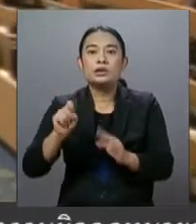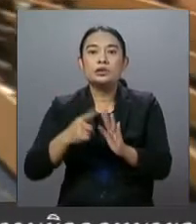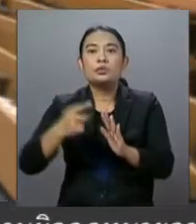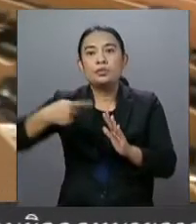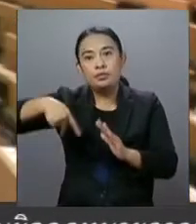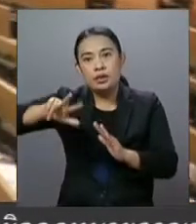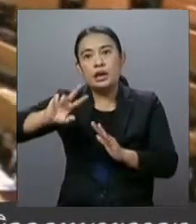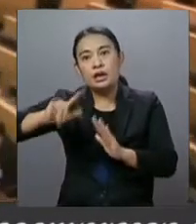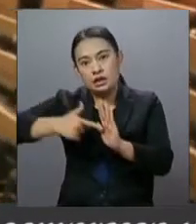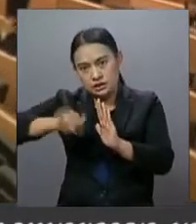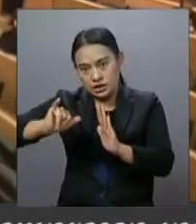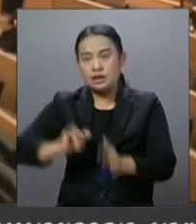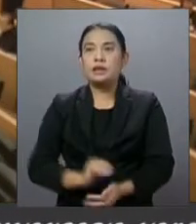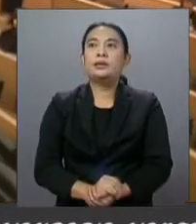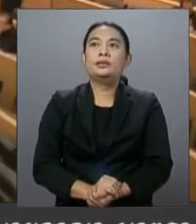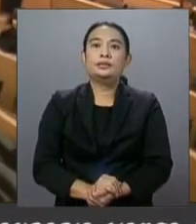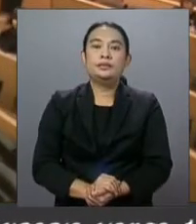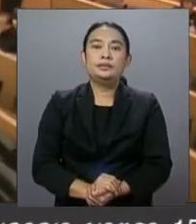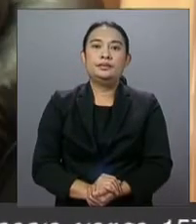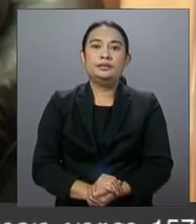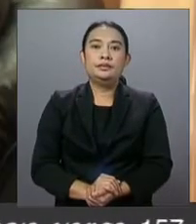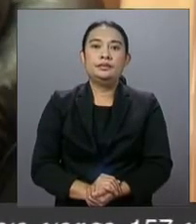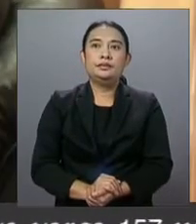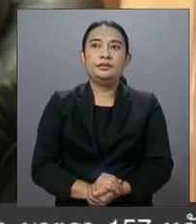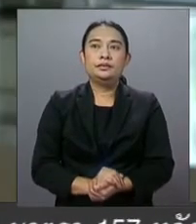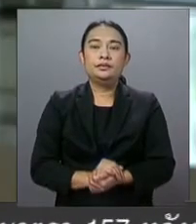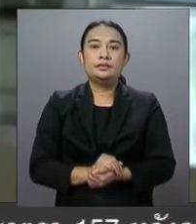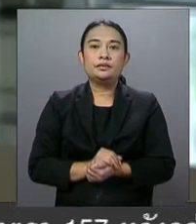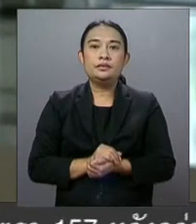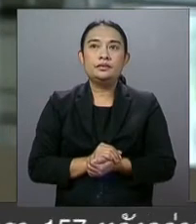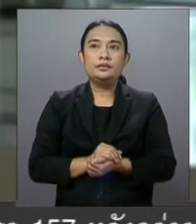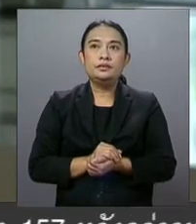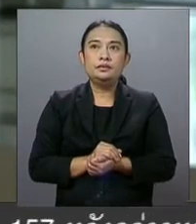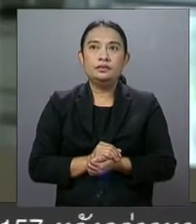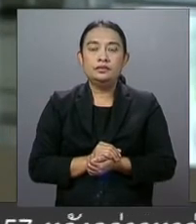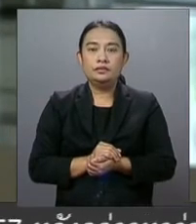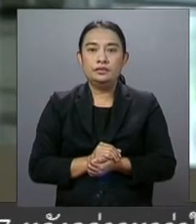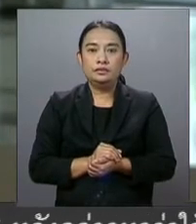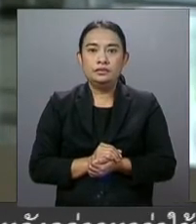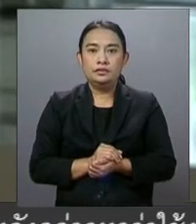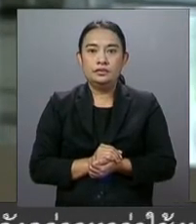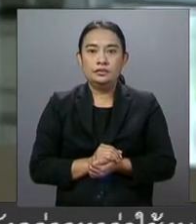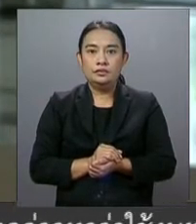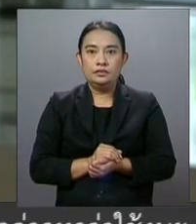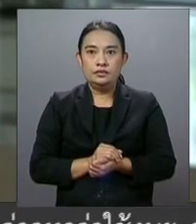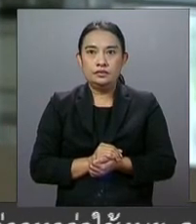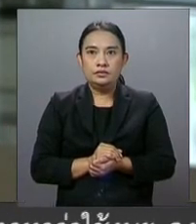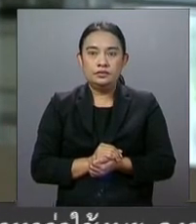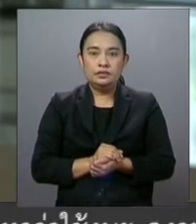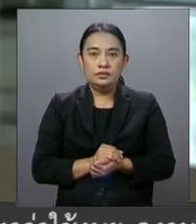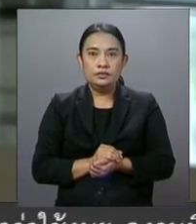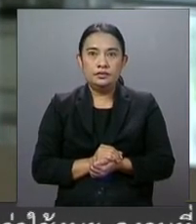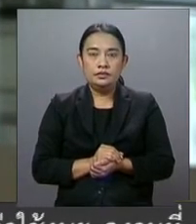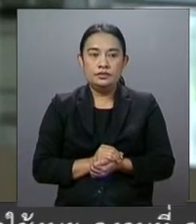ับแม้ว่าจะ